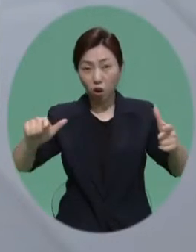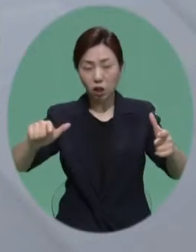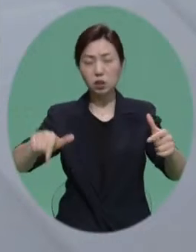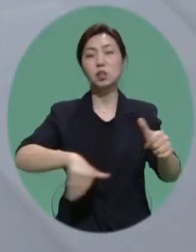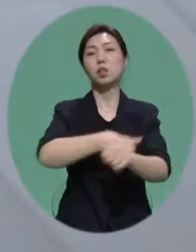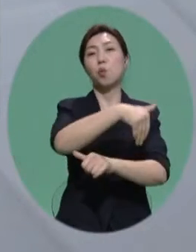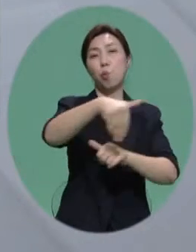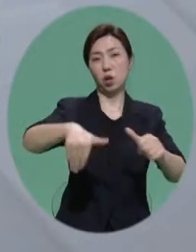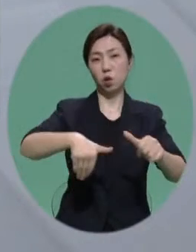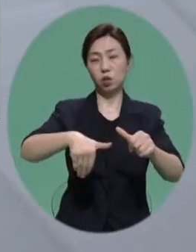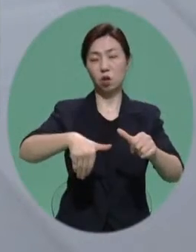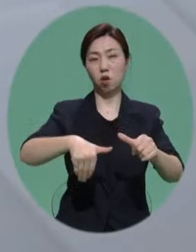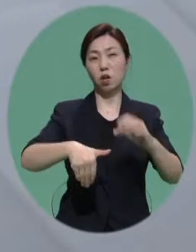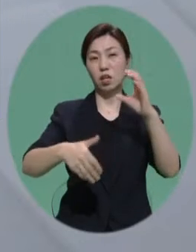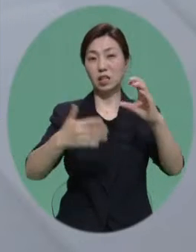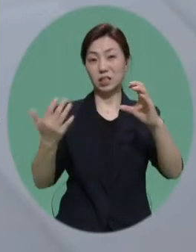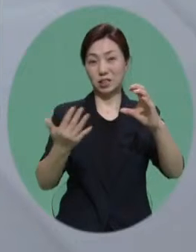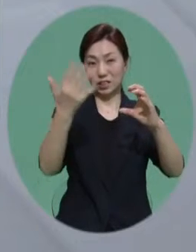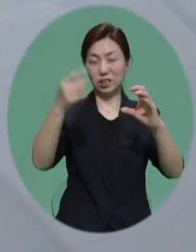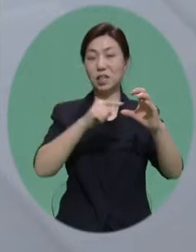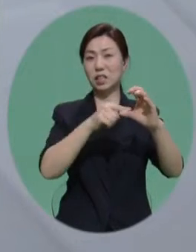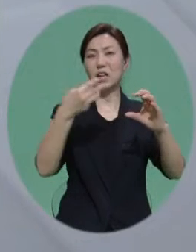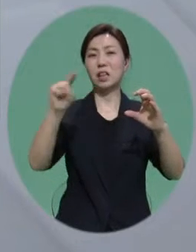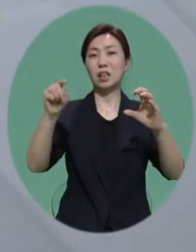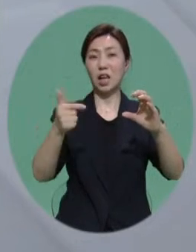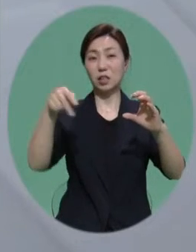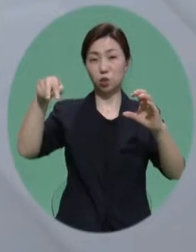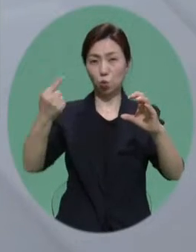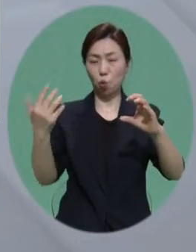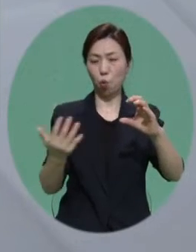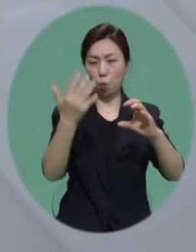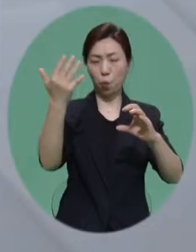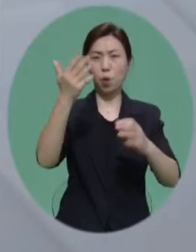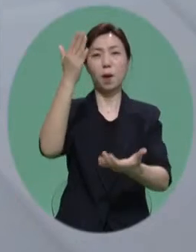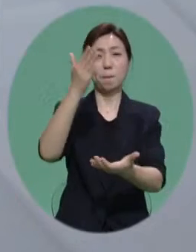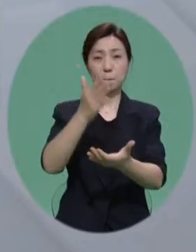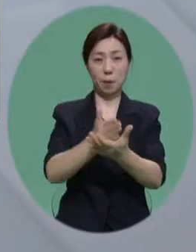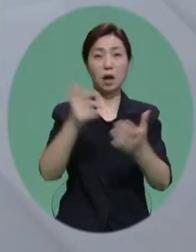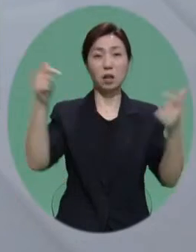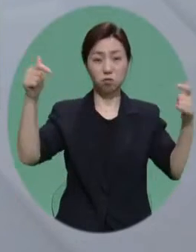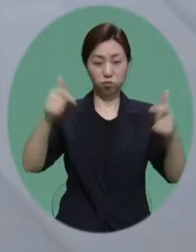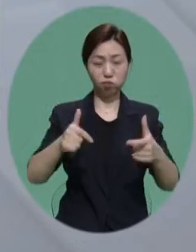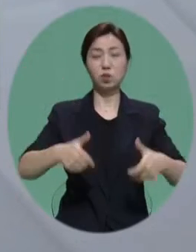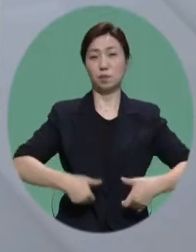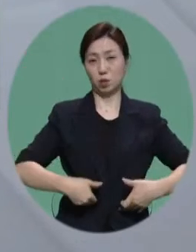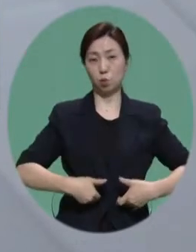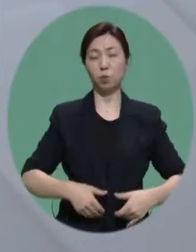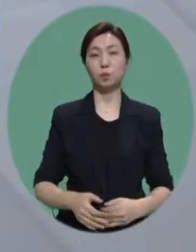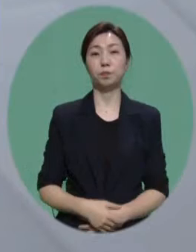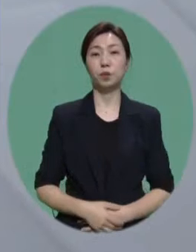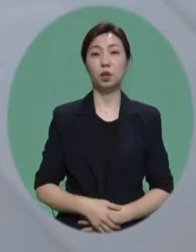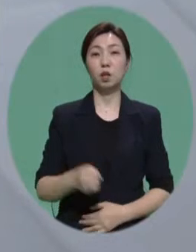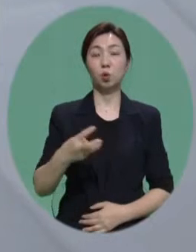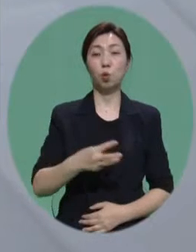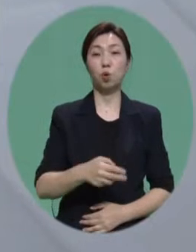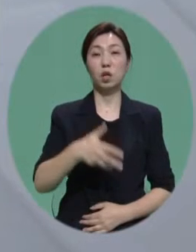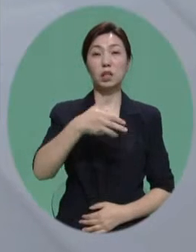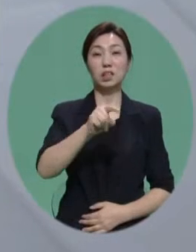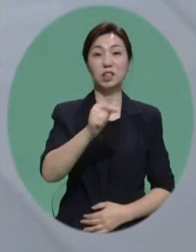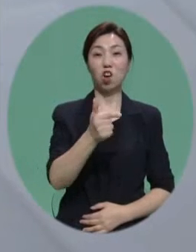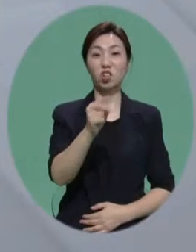탄소 배출 억제를 해야 된다는 말씀이 고요 그리고 천연가스버스 일단